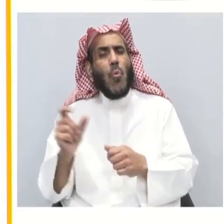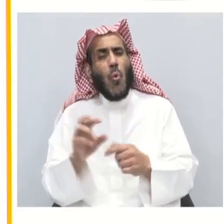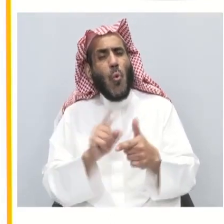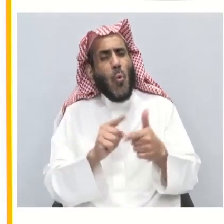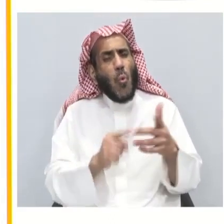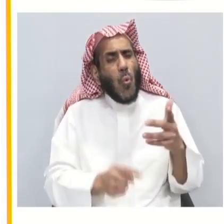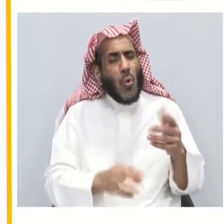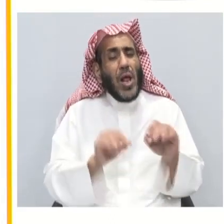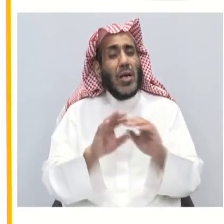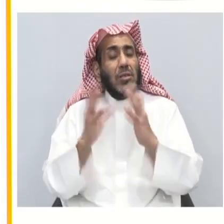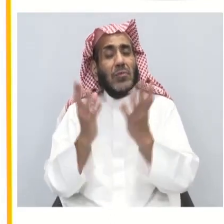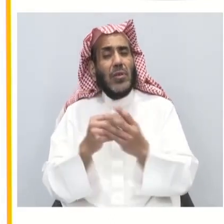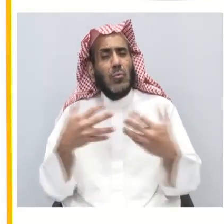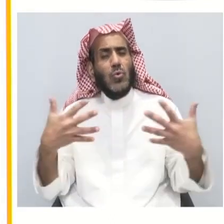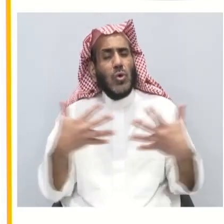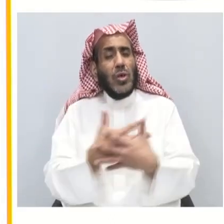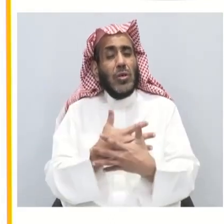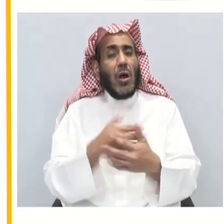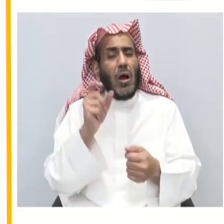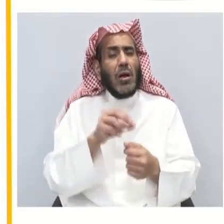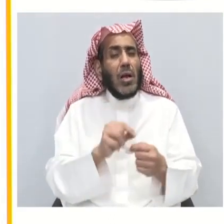مشتركة وتتزاوج فيما بينها.